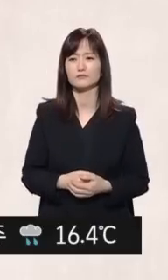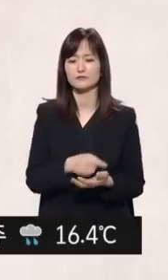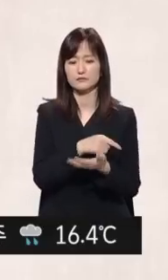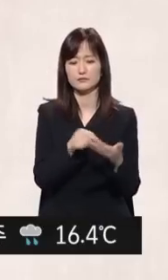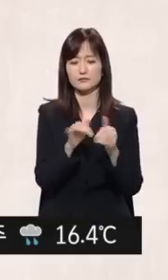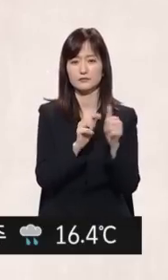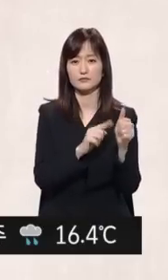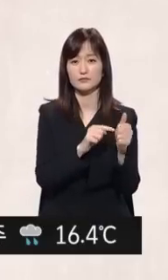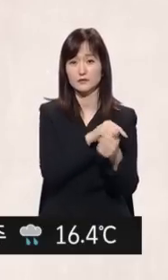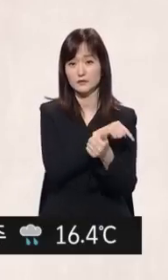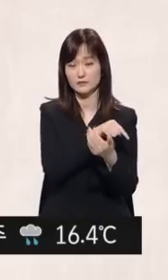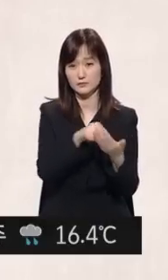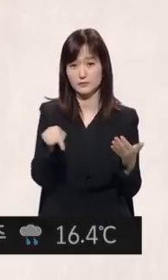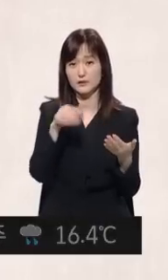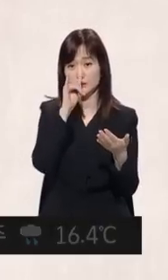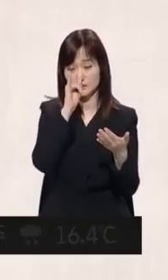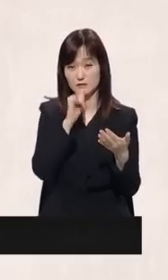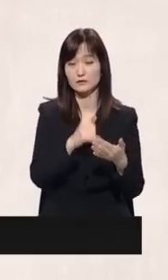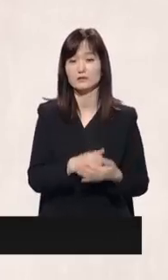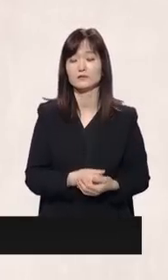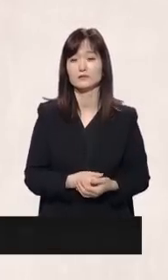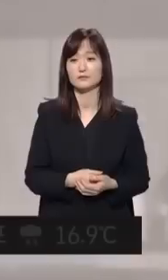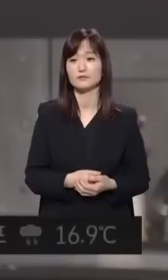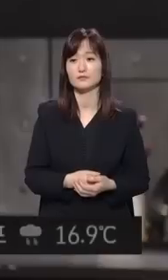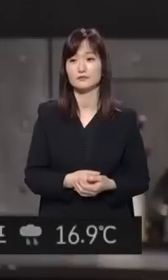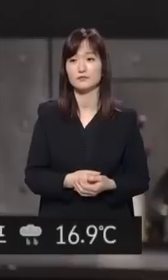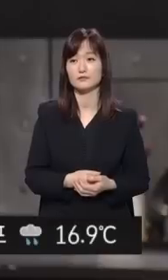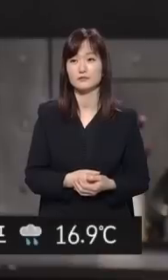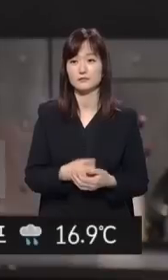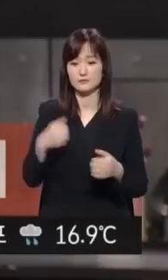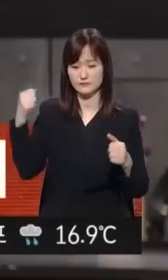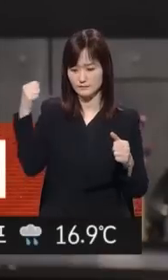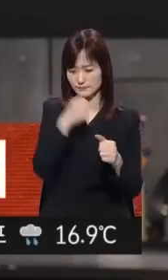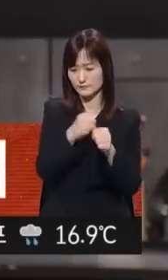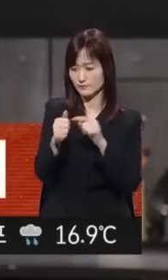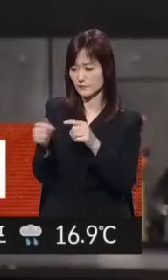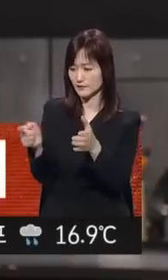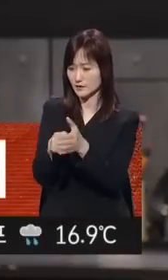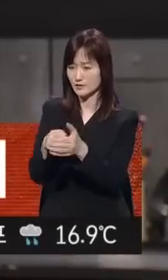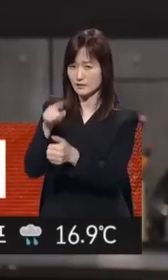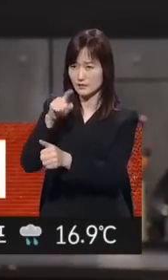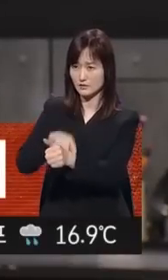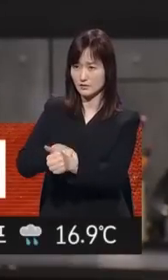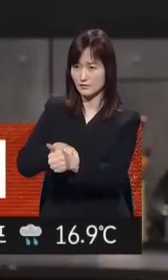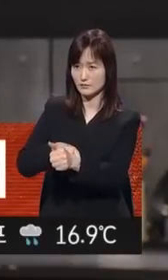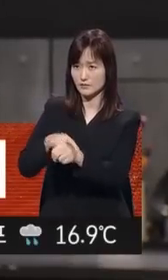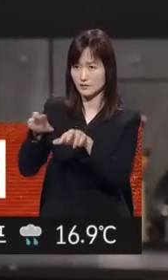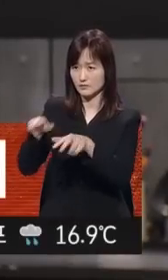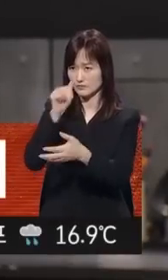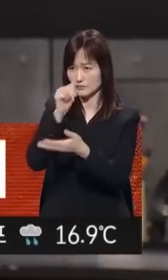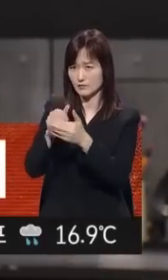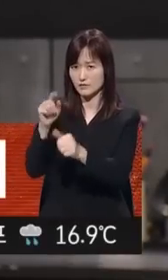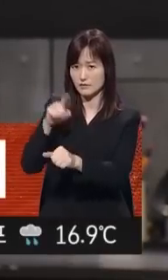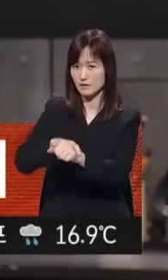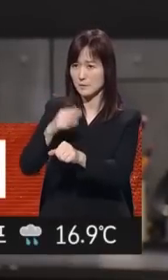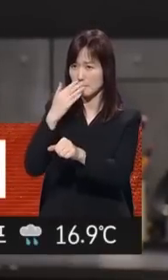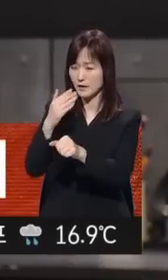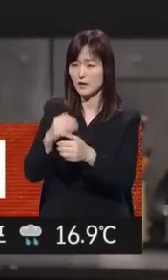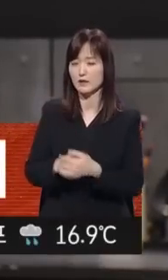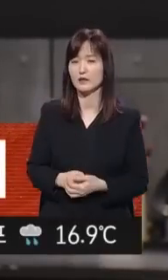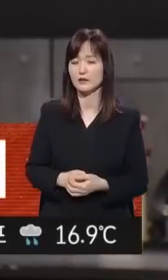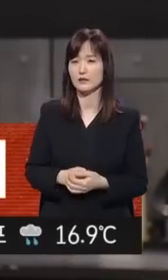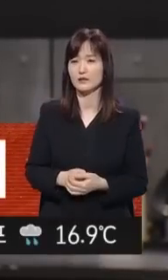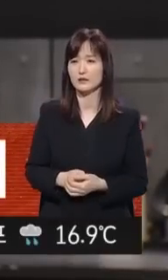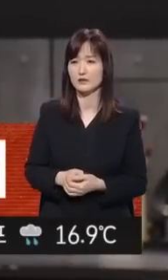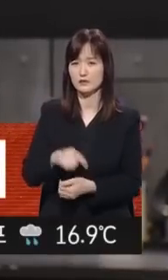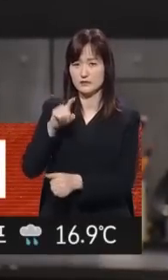피해자가 피해를 당했으면 사실은 그 가해자를 긴급체포하거나 해남 체포도 가능하거든요 그런데 긴급체포나